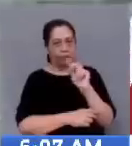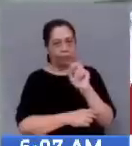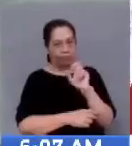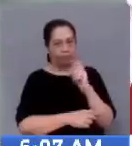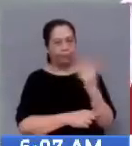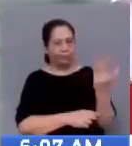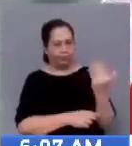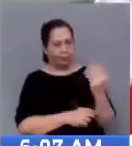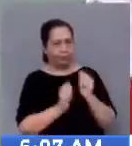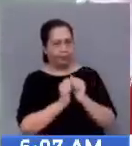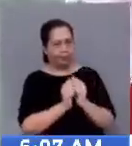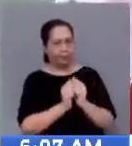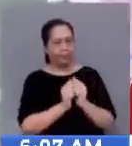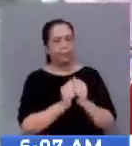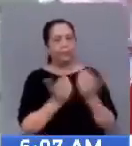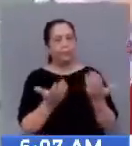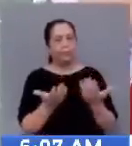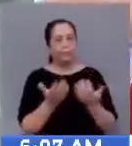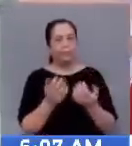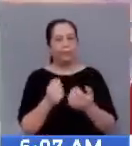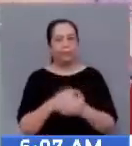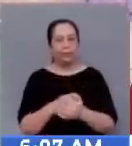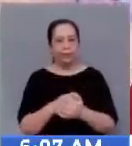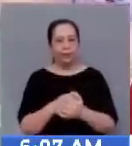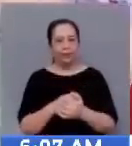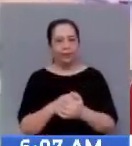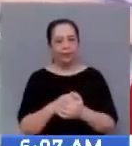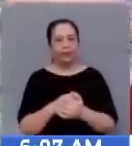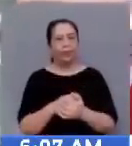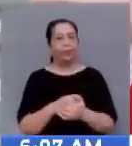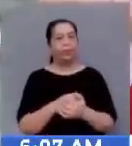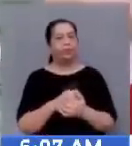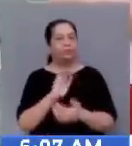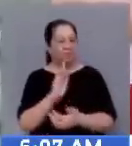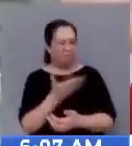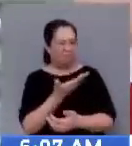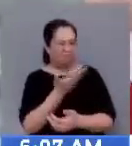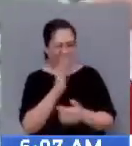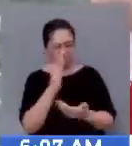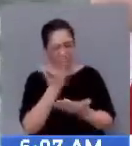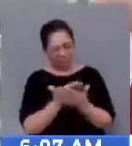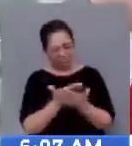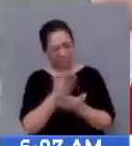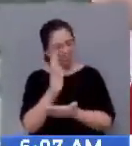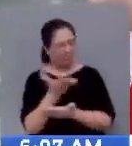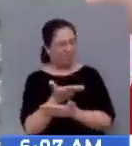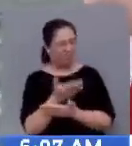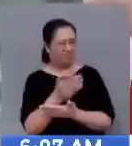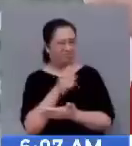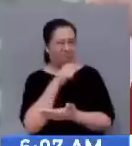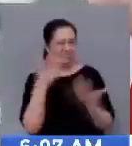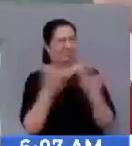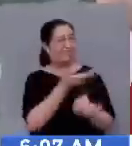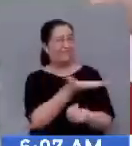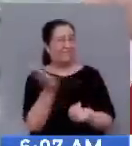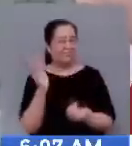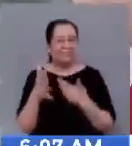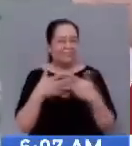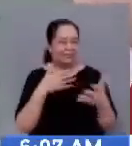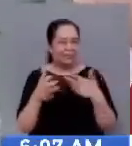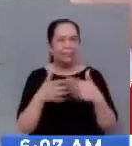Maganda umaga po sa inyo kahit na hindi po masyadong maganda yung sitwasyon natin ngayon. Ano? Tatay, makumusta ko lang no, ang